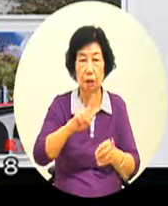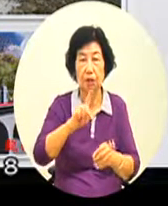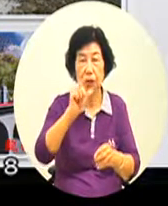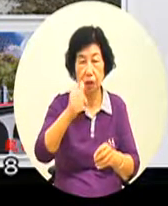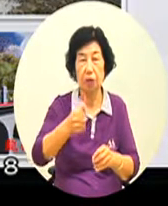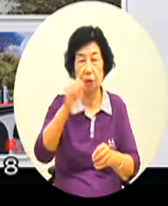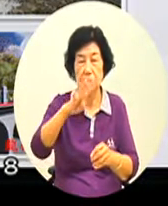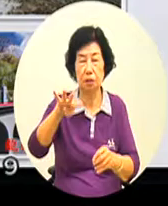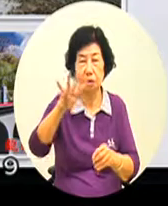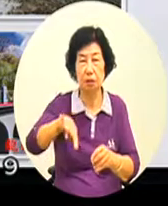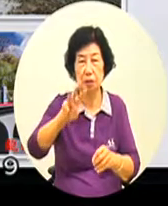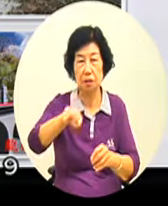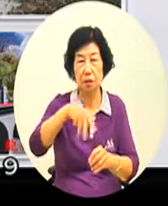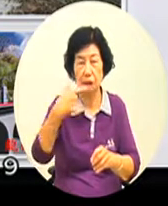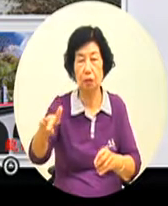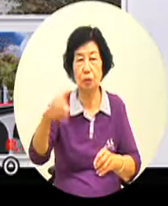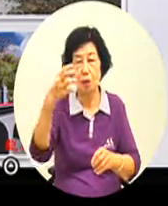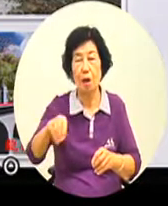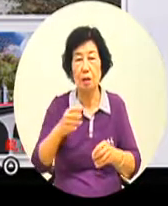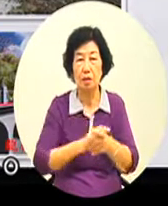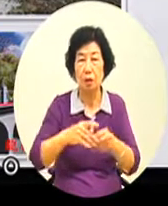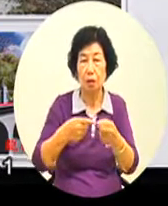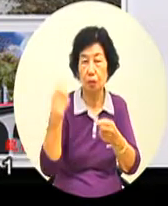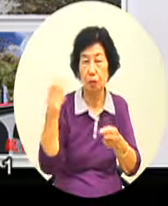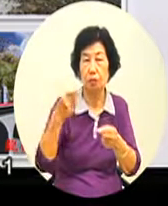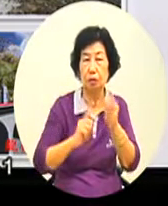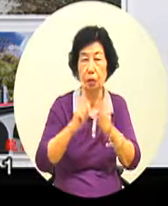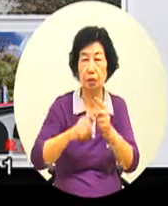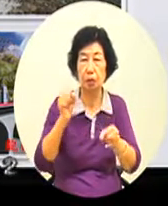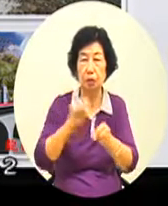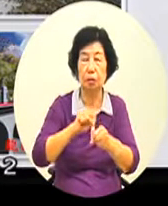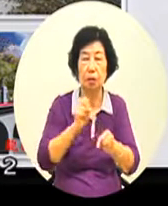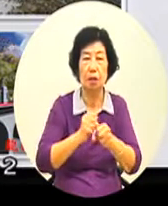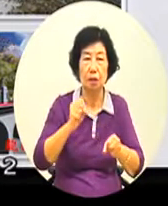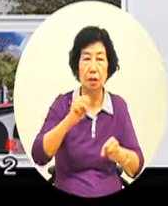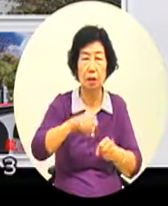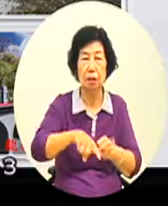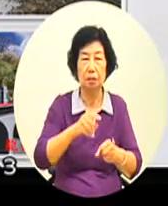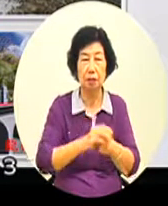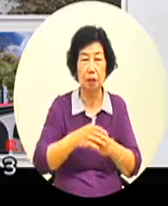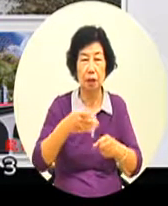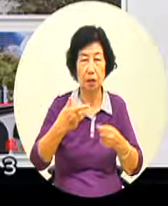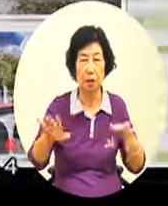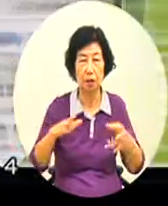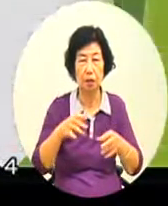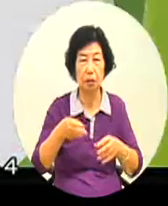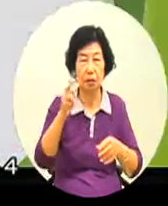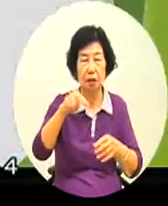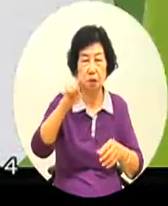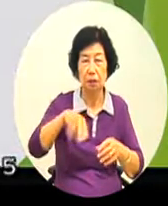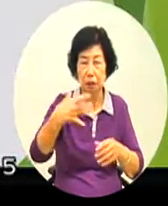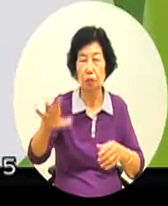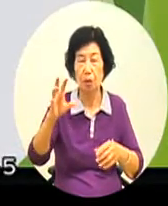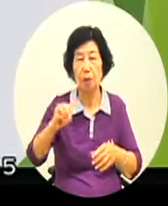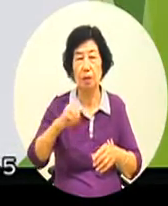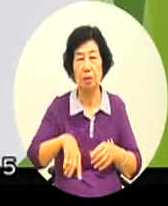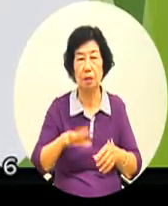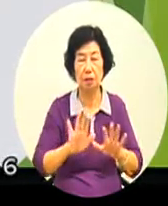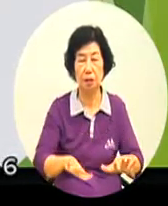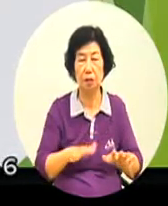1.4369亿元，较去年呢增加2234万元。本会未来工作重点呢，除了前面所提到仍